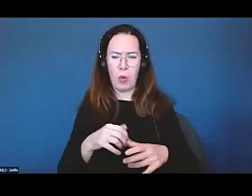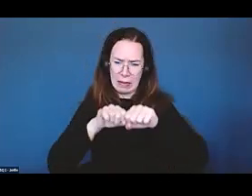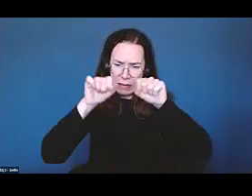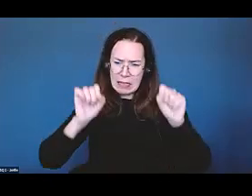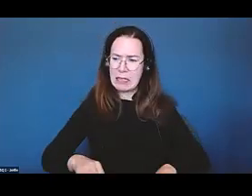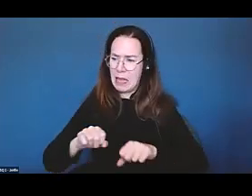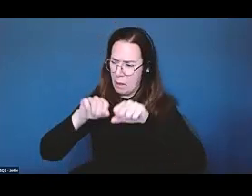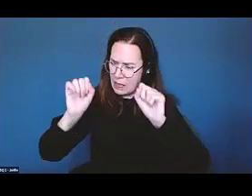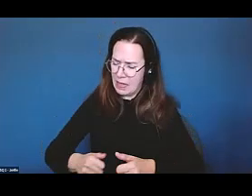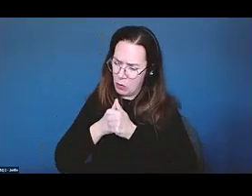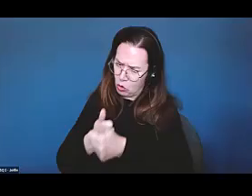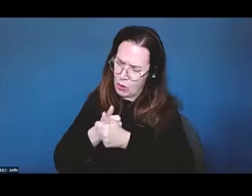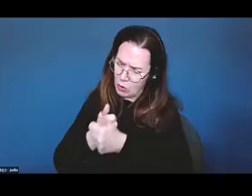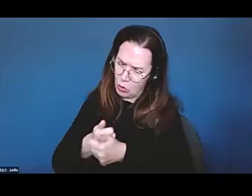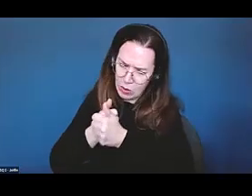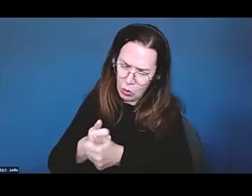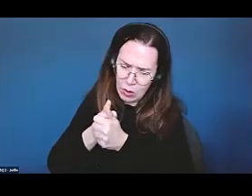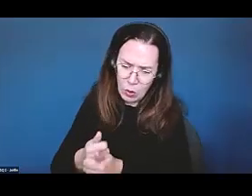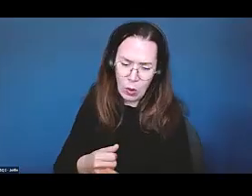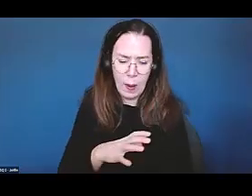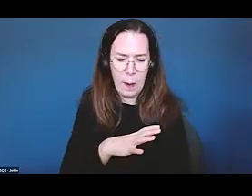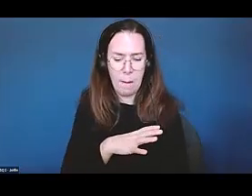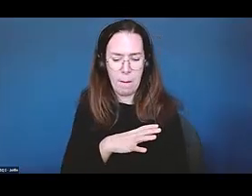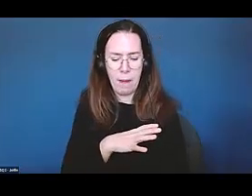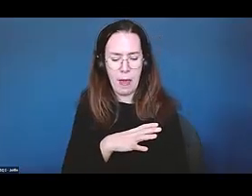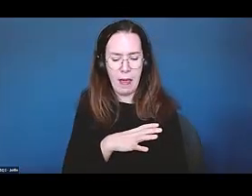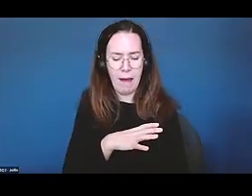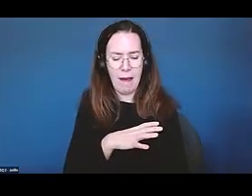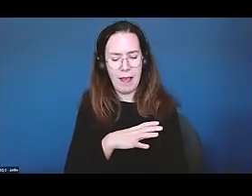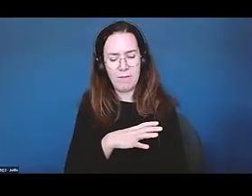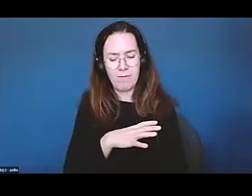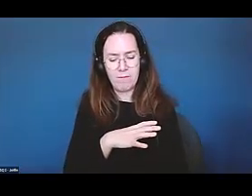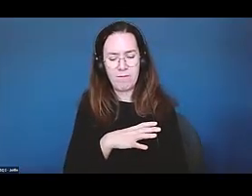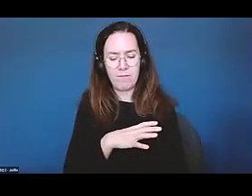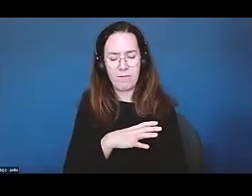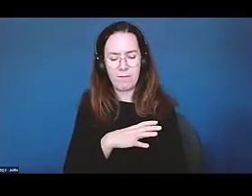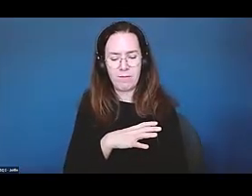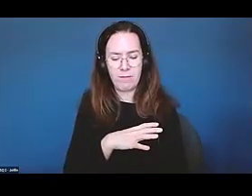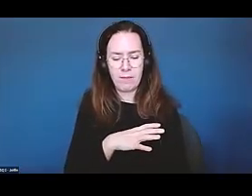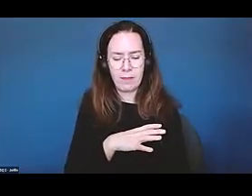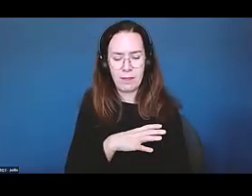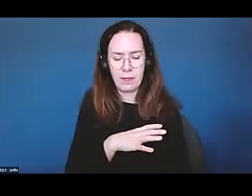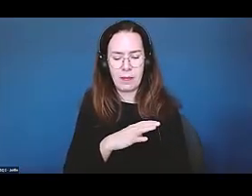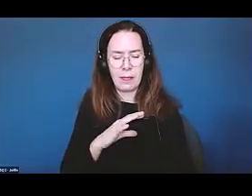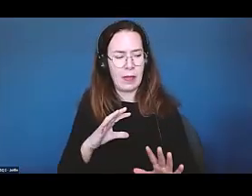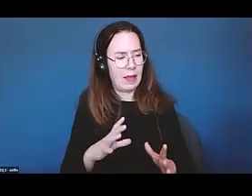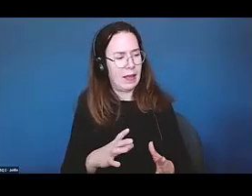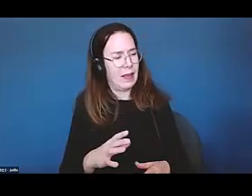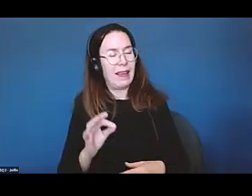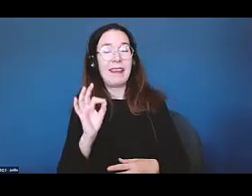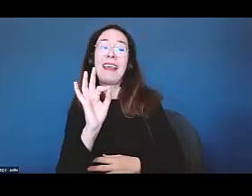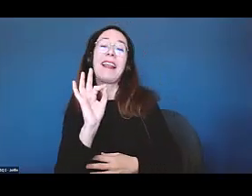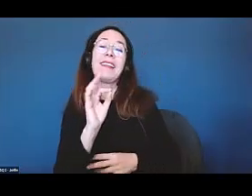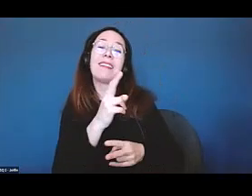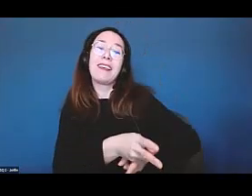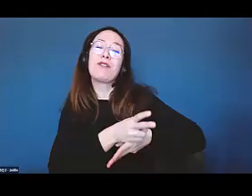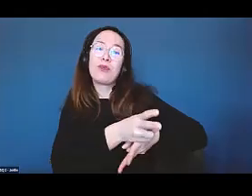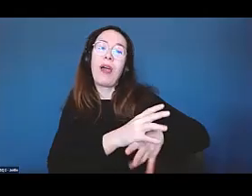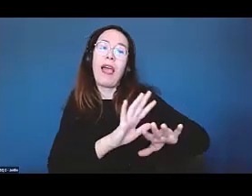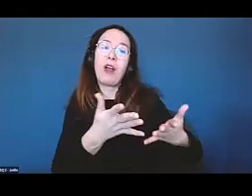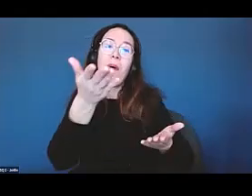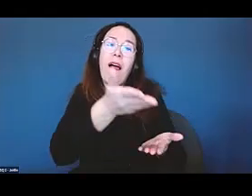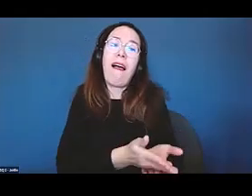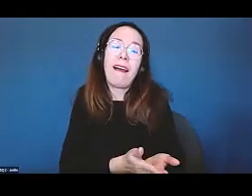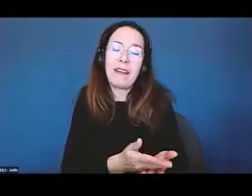fondé sur le système. Mais pour moi, cet exemple souligne comment les soins de qualité